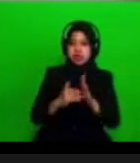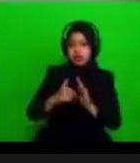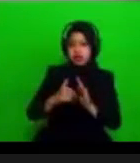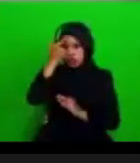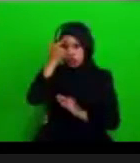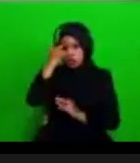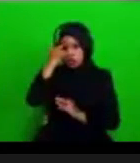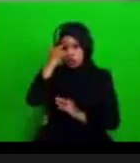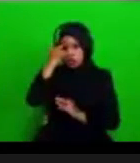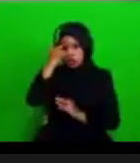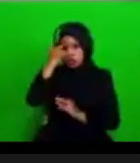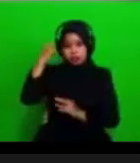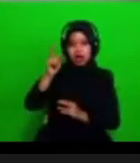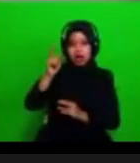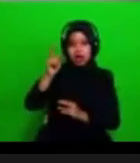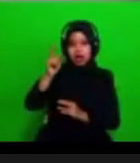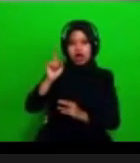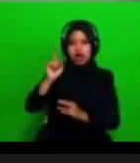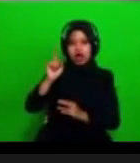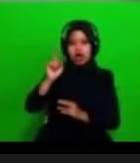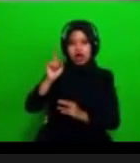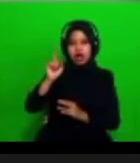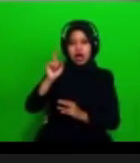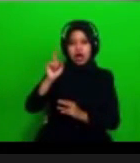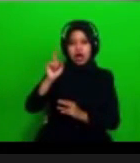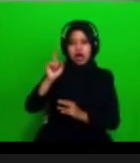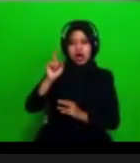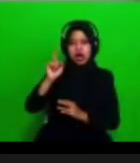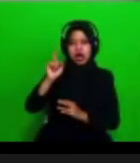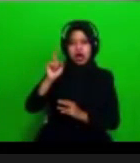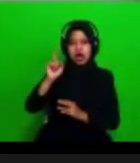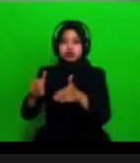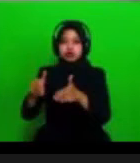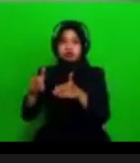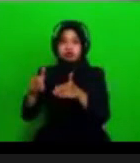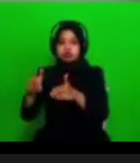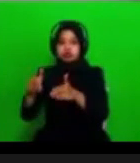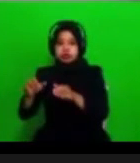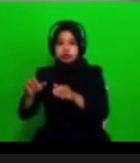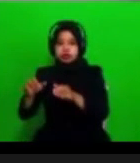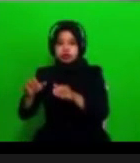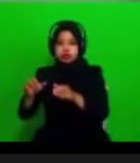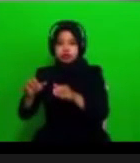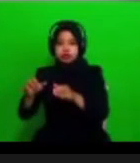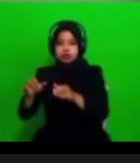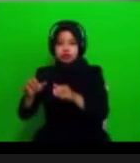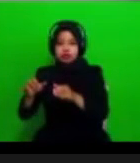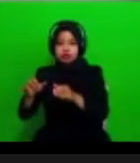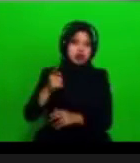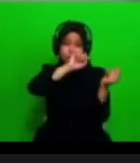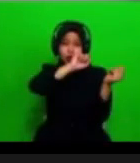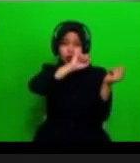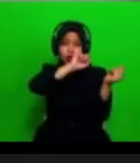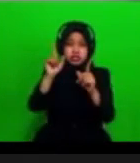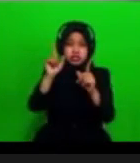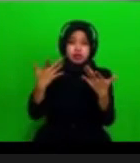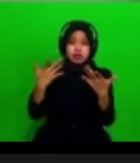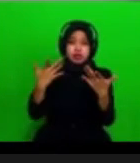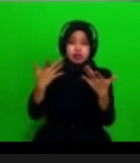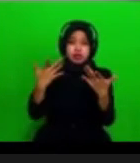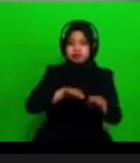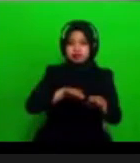memberi kemerdekaan setiap unit pendidikan untuk berinovasi. Konsep ini